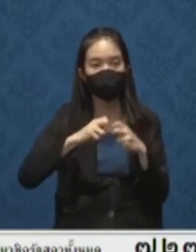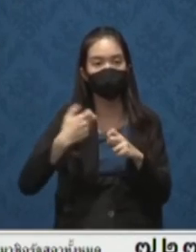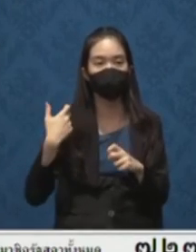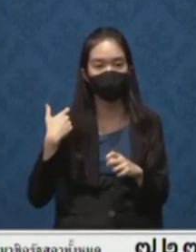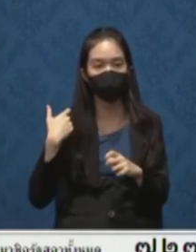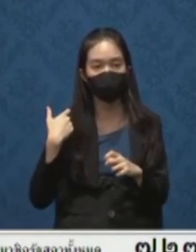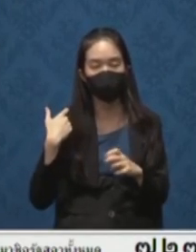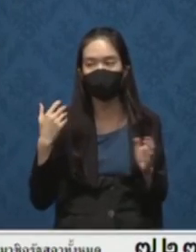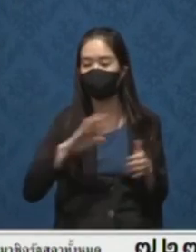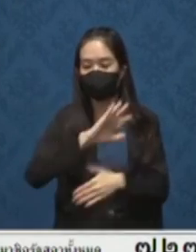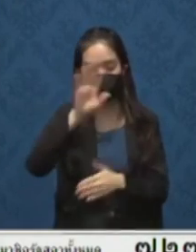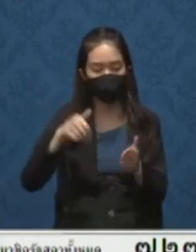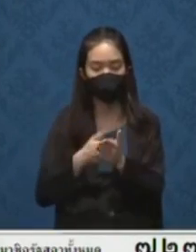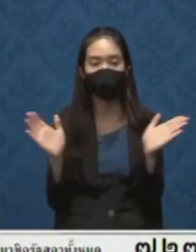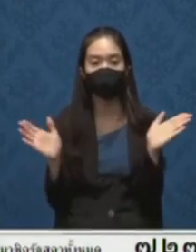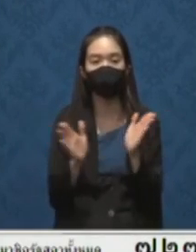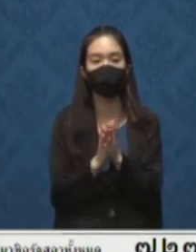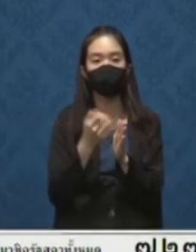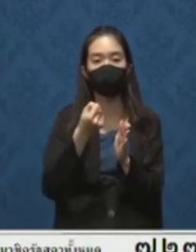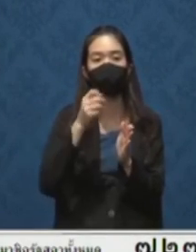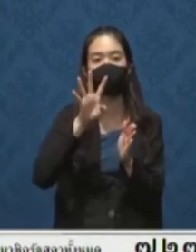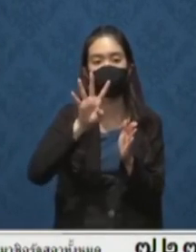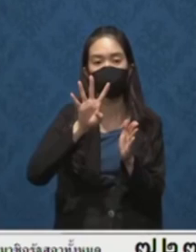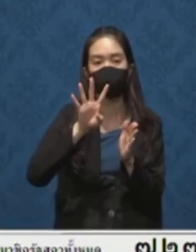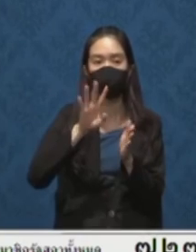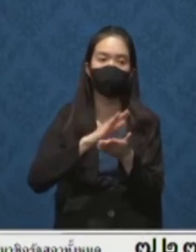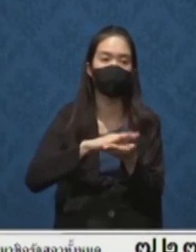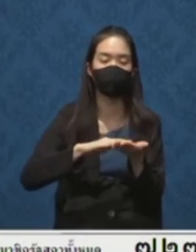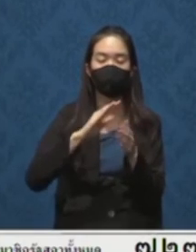14 ด้าน ใหญ่15 ด้าน ให